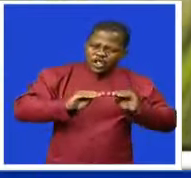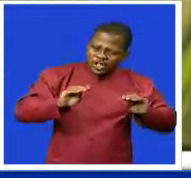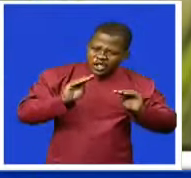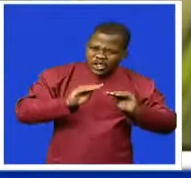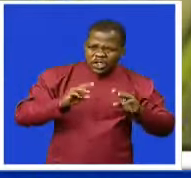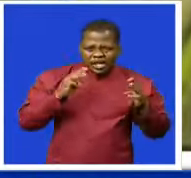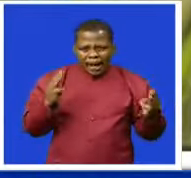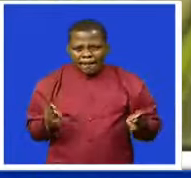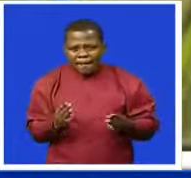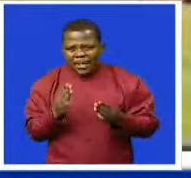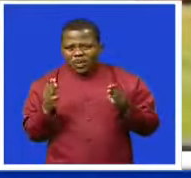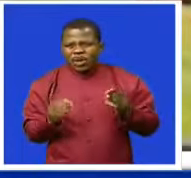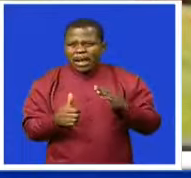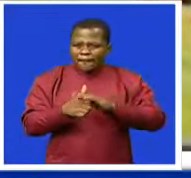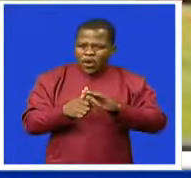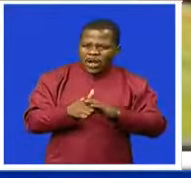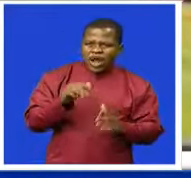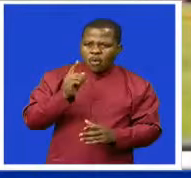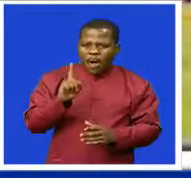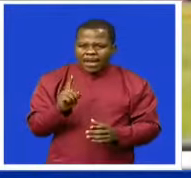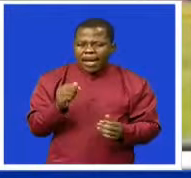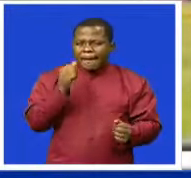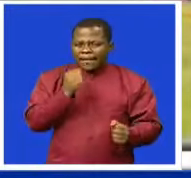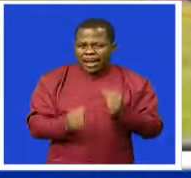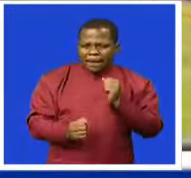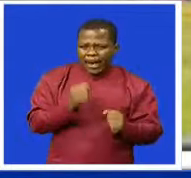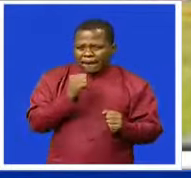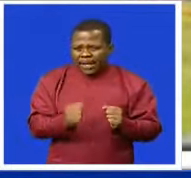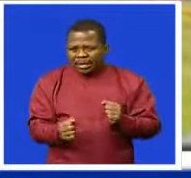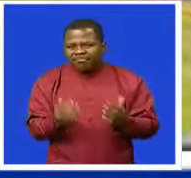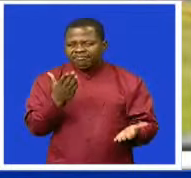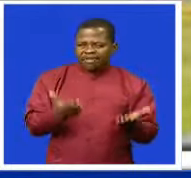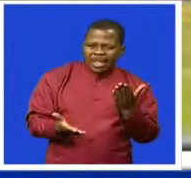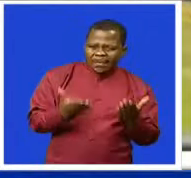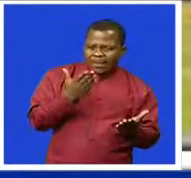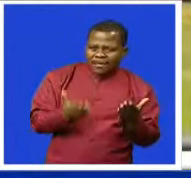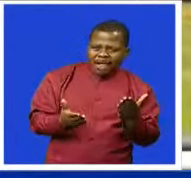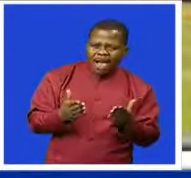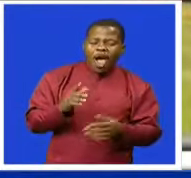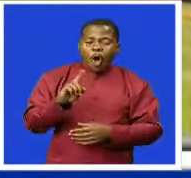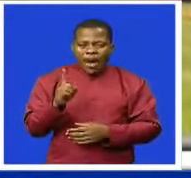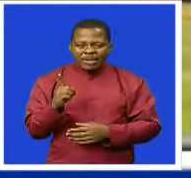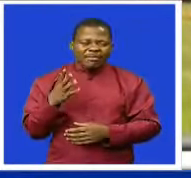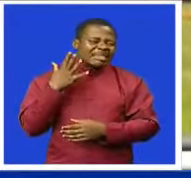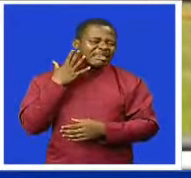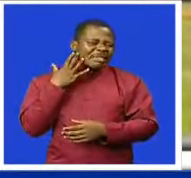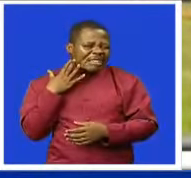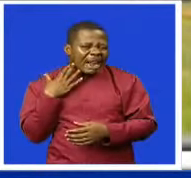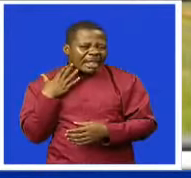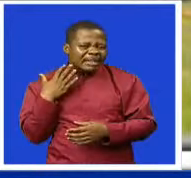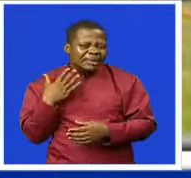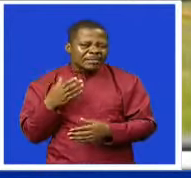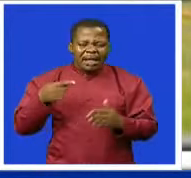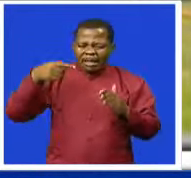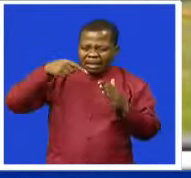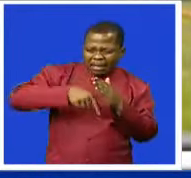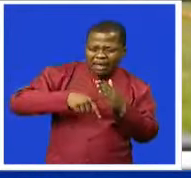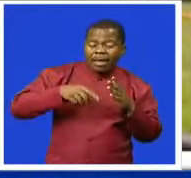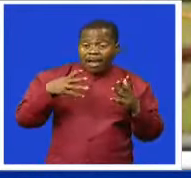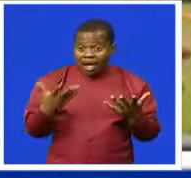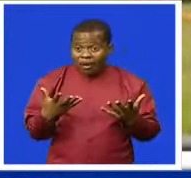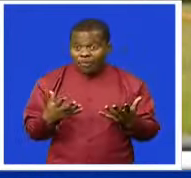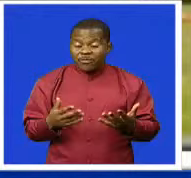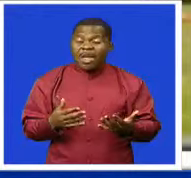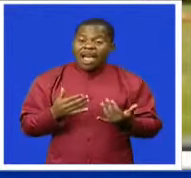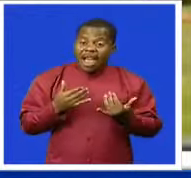lokutamsebenzela lokuta uthe ugijima namhla kusasa ukuthi abangcono kana unathe namhla kusasa ukuthi abanelibhabhalazi uphinde ubanga letinye inkingi so ngiko letinkinga silele